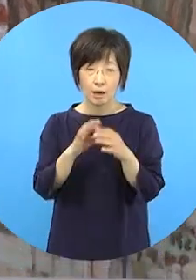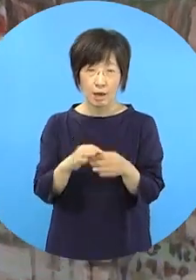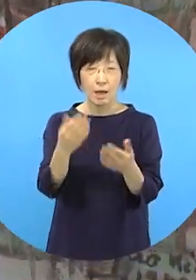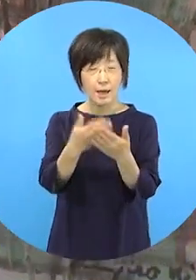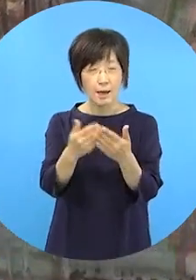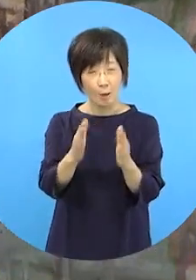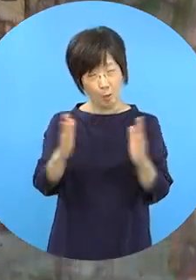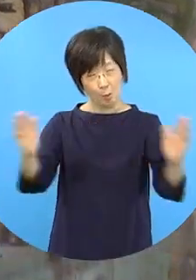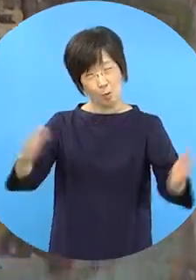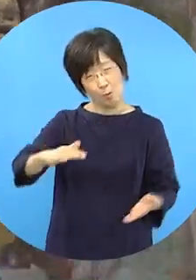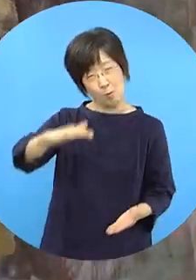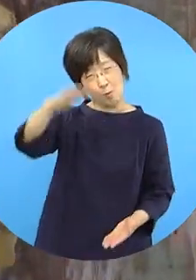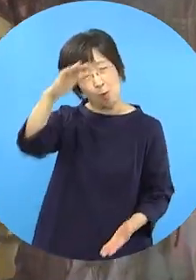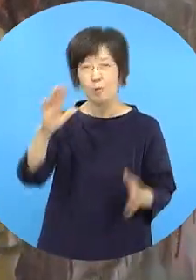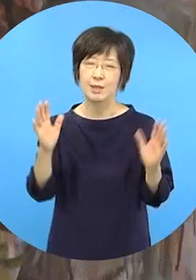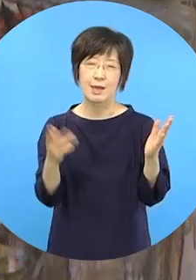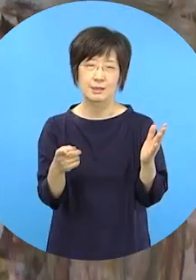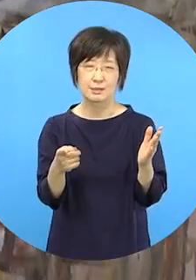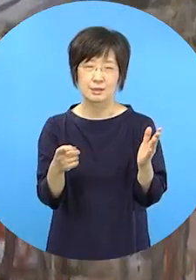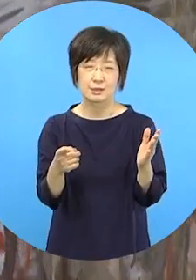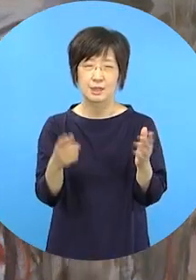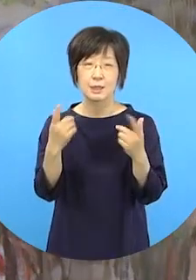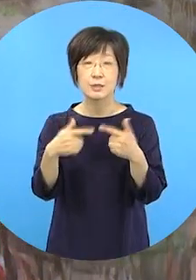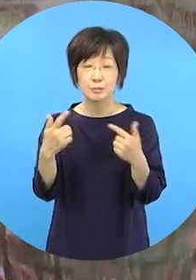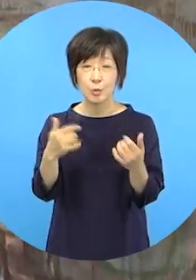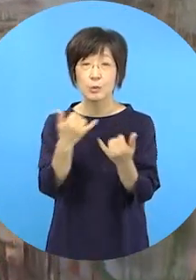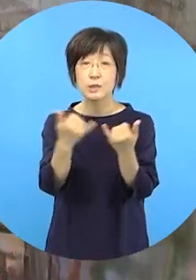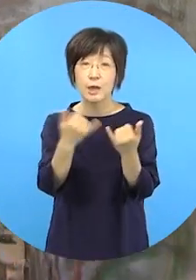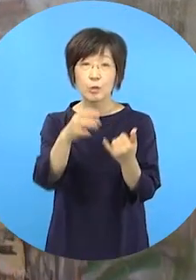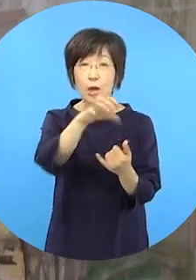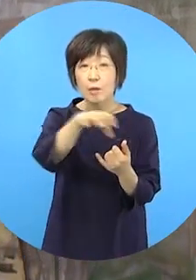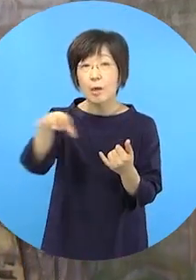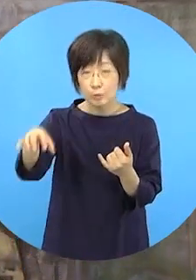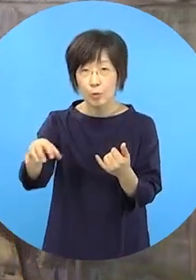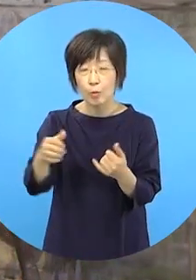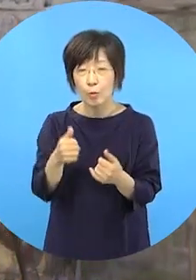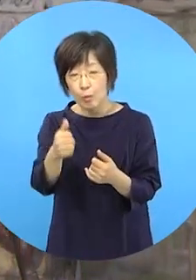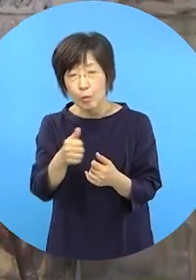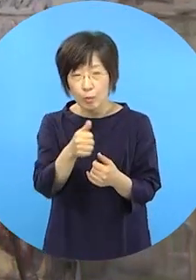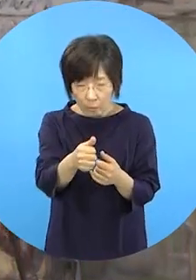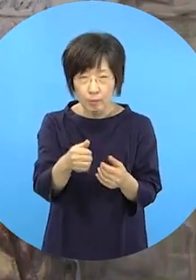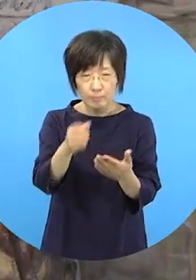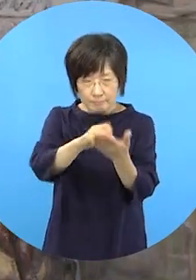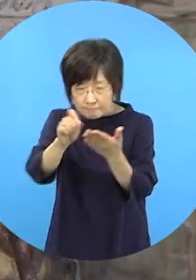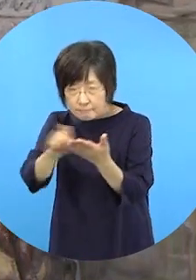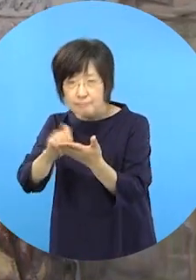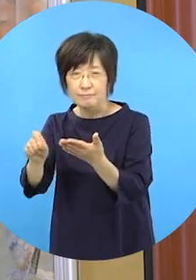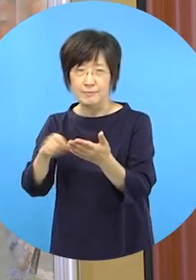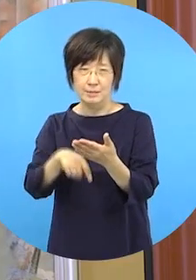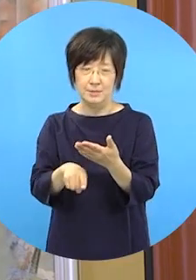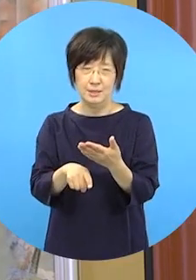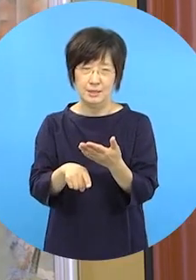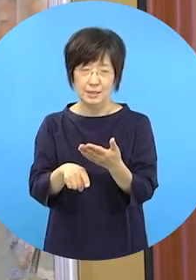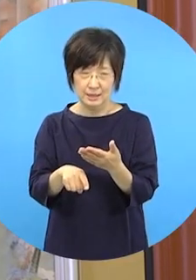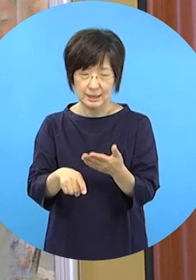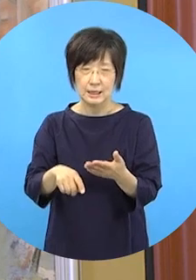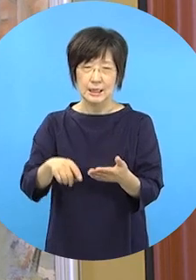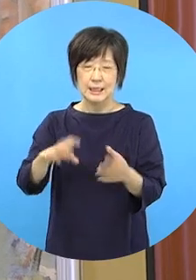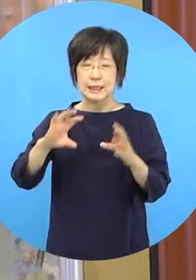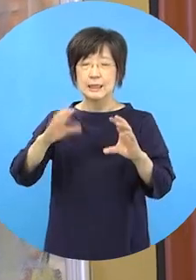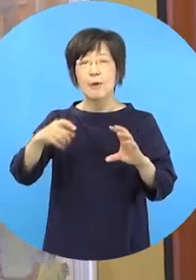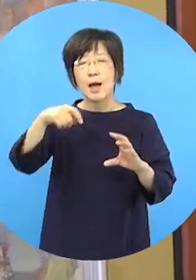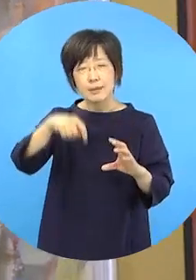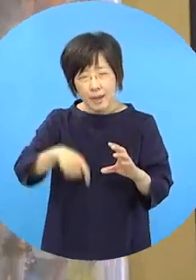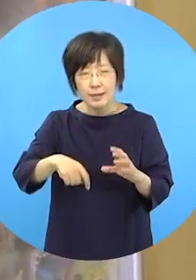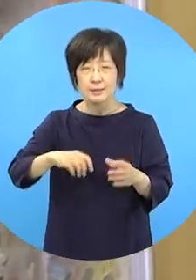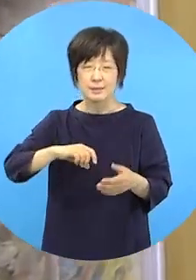のはないんですけれども、彼はいつも同じような場所を繰り返して描きました。で地元の岩内、その景色なので日